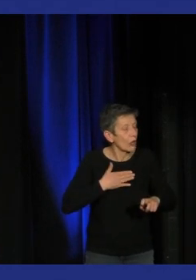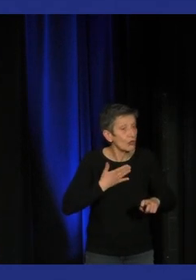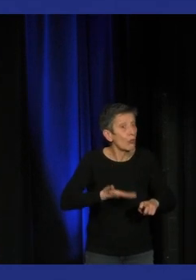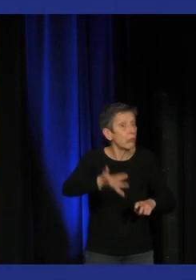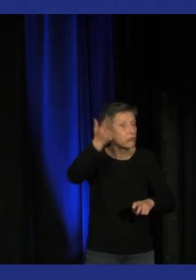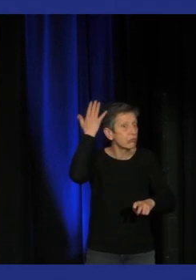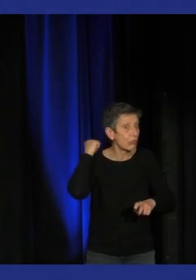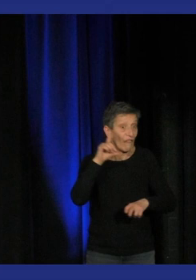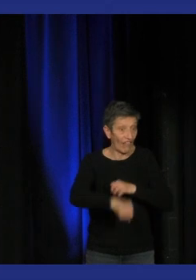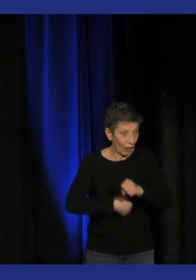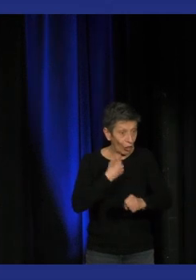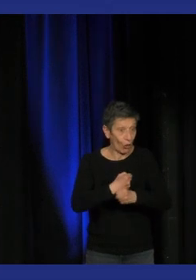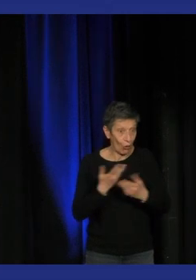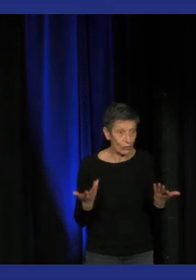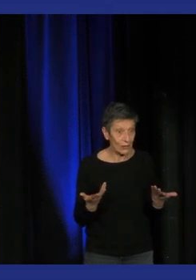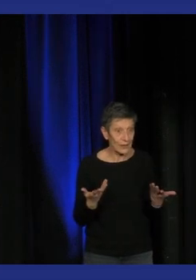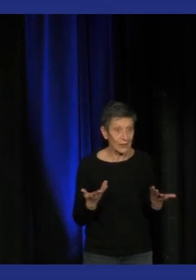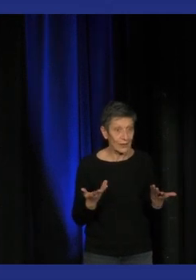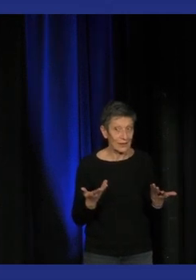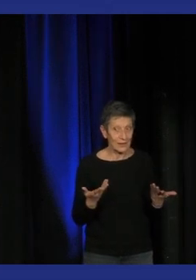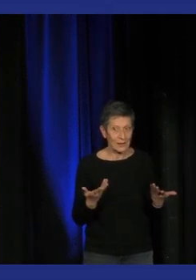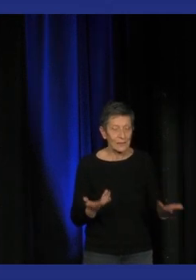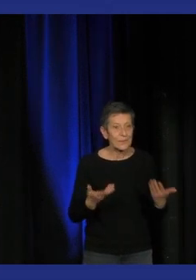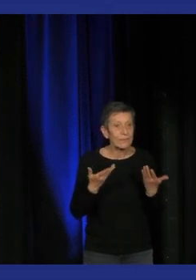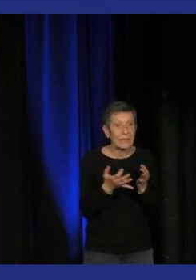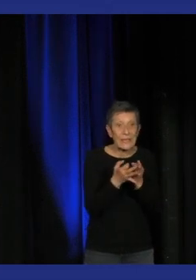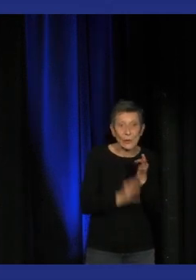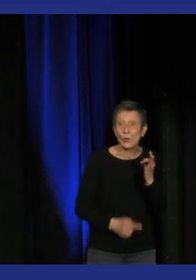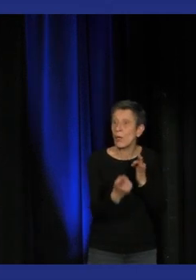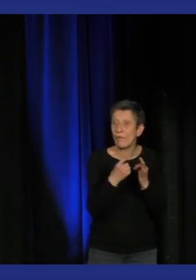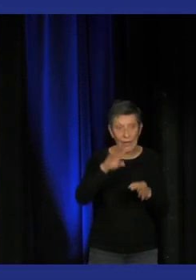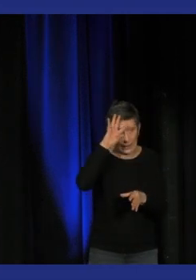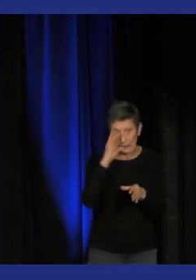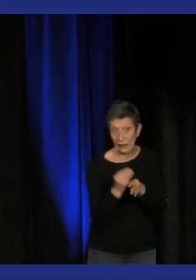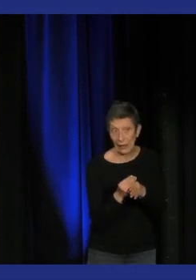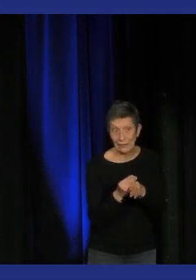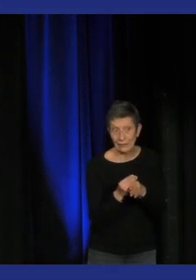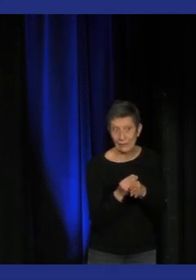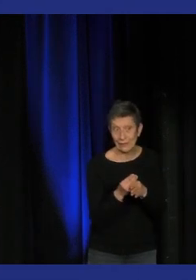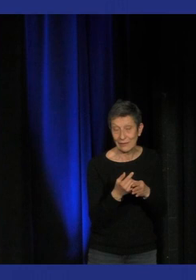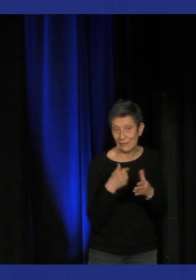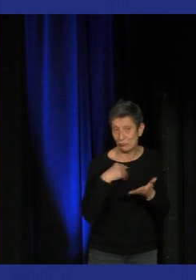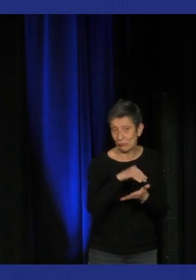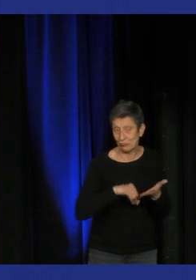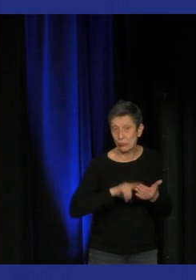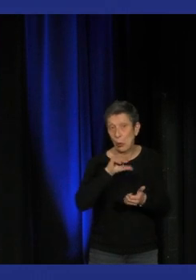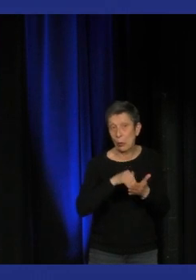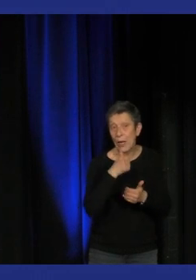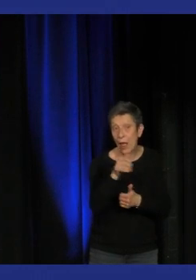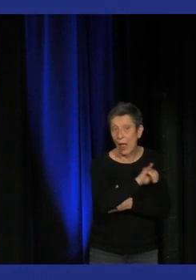maintenant 20 ans, puisque les résultats sont issus d'une thèse conduite entre 2001 et